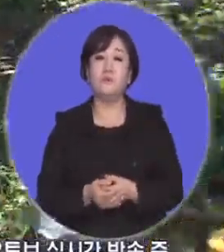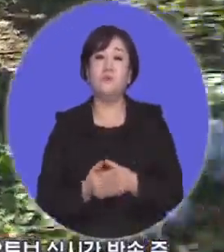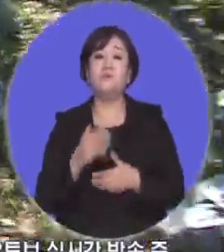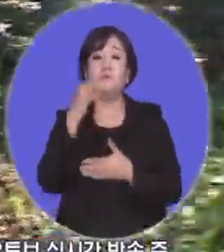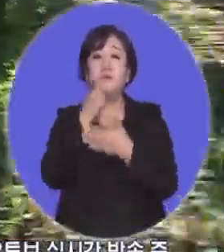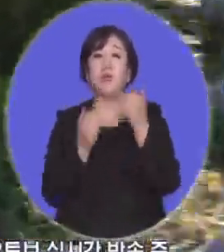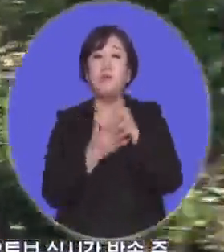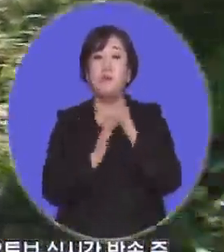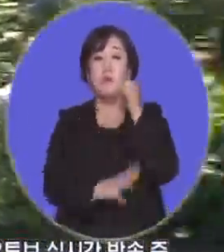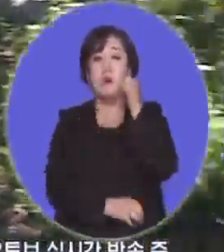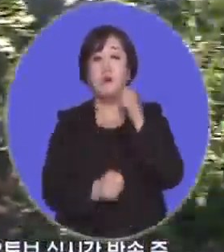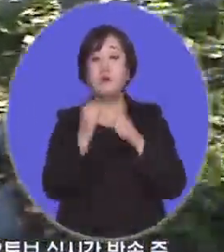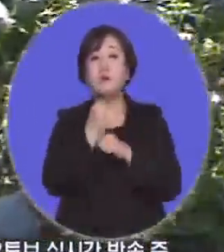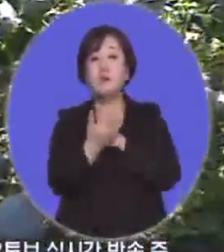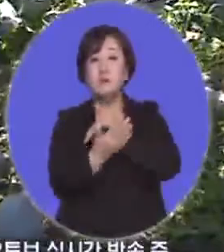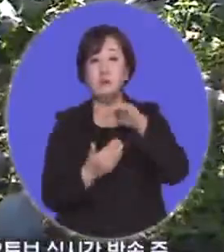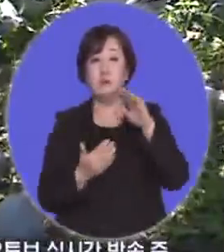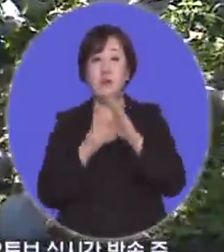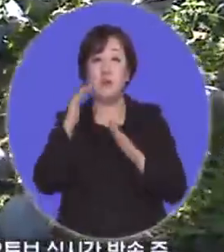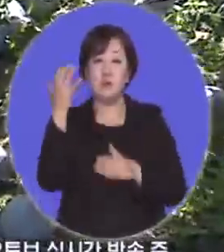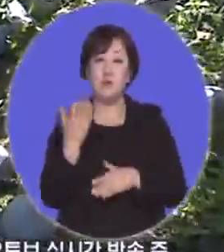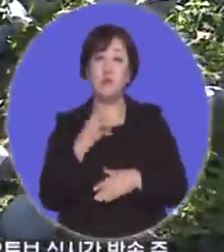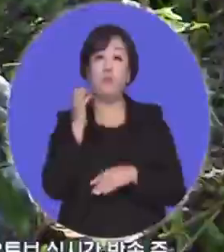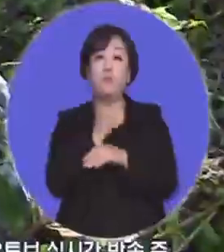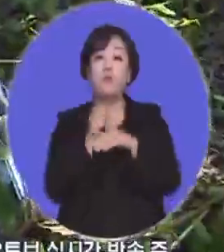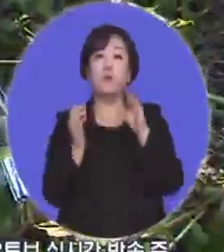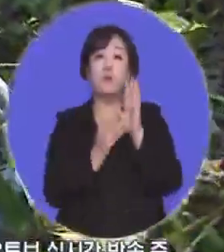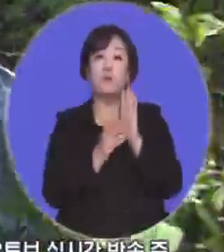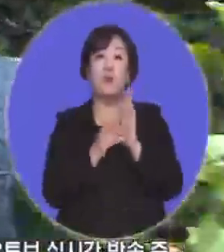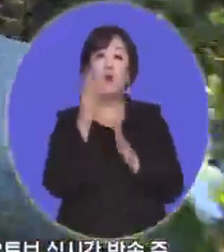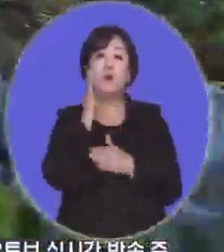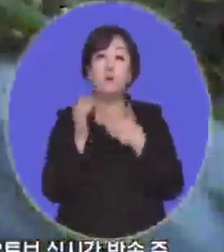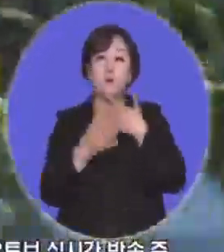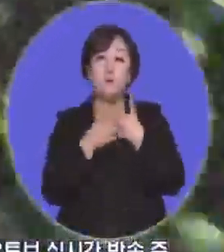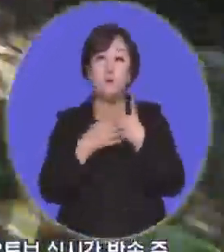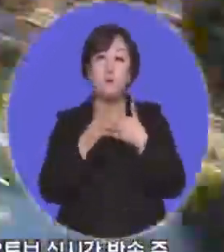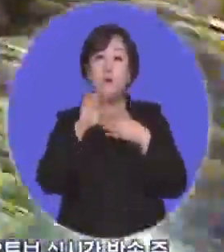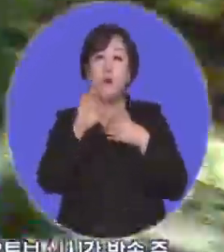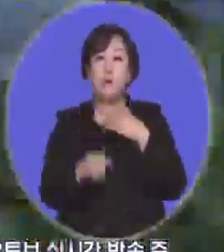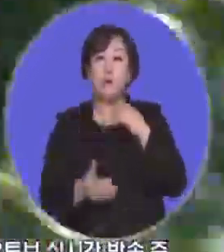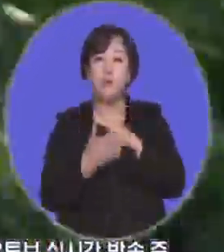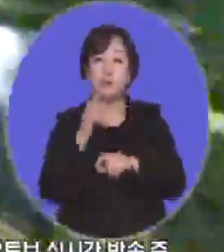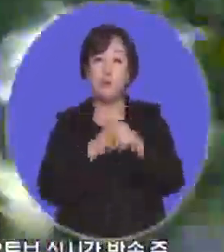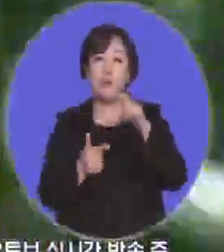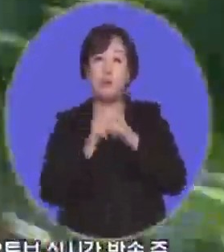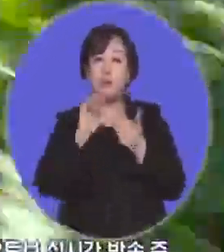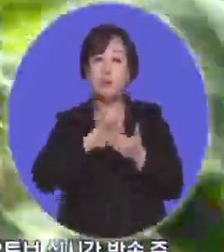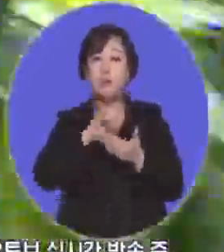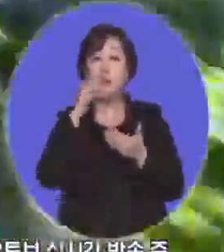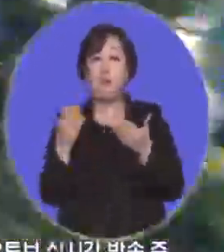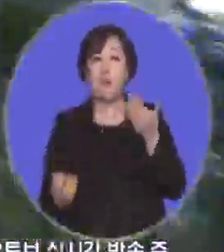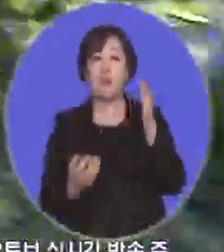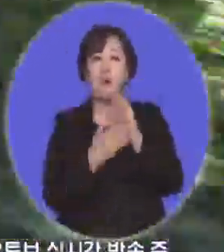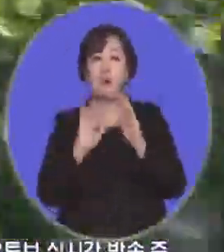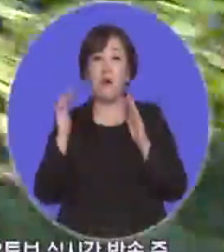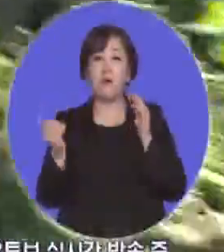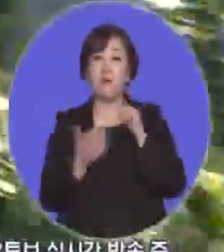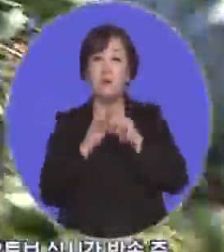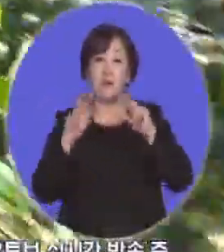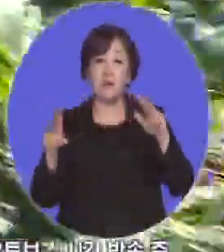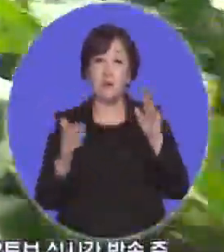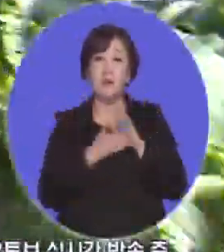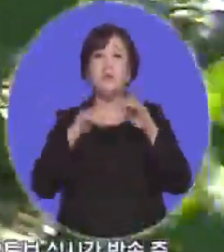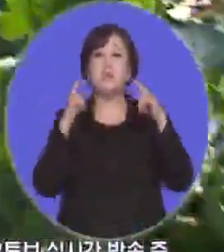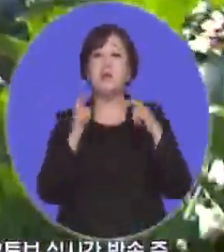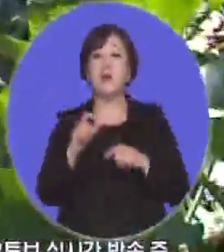수확을 코앞에 두고 연이어 불어닥친 태풍으로 울산 배농사 백년사에 최악의 낙과 피해를 입은 올해 역대급